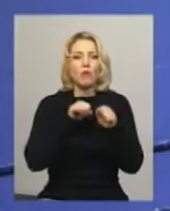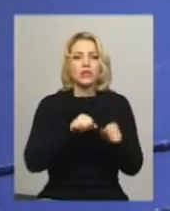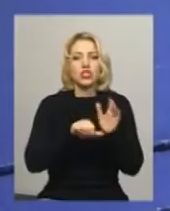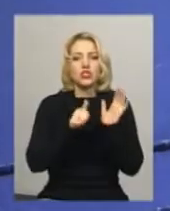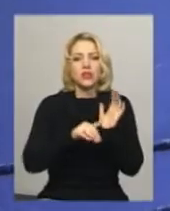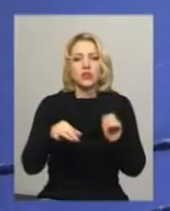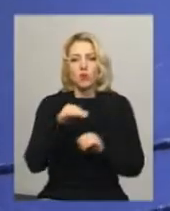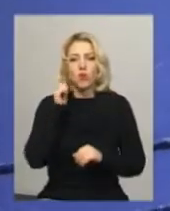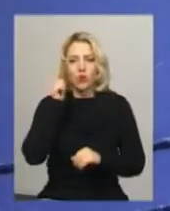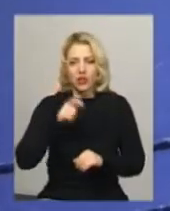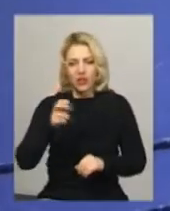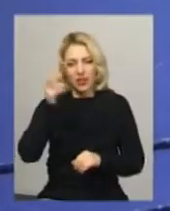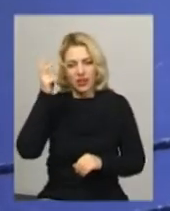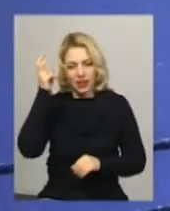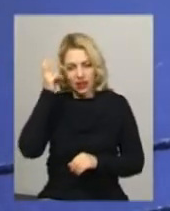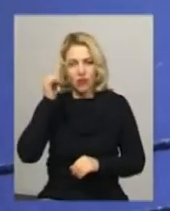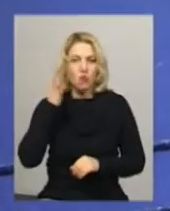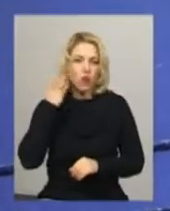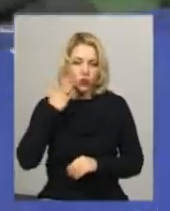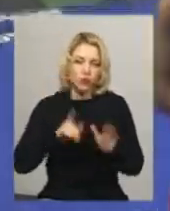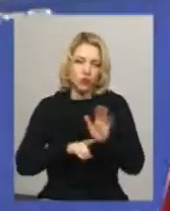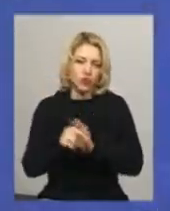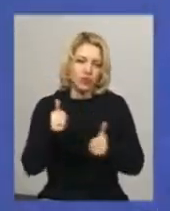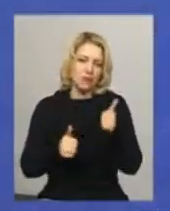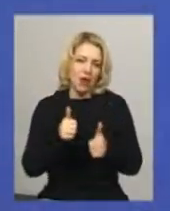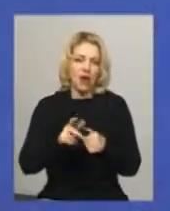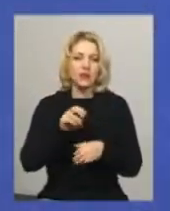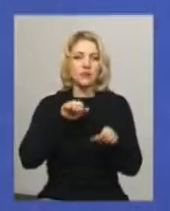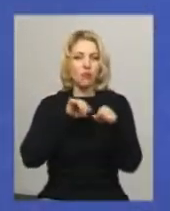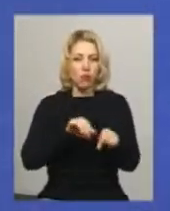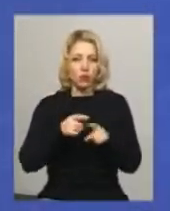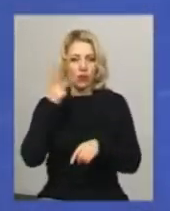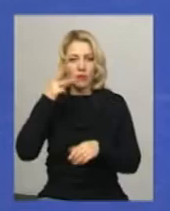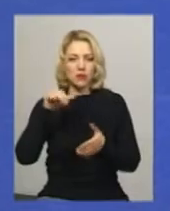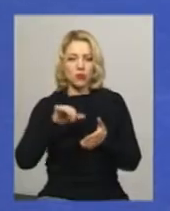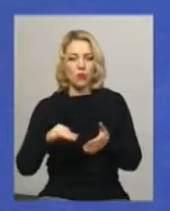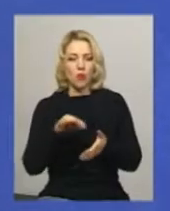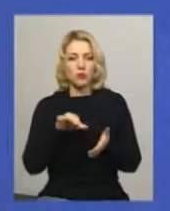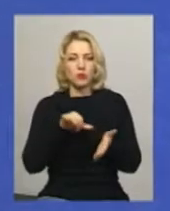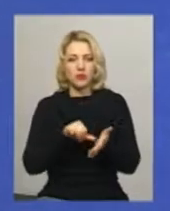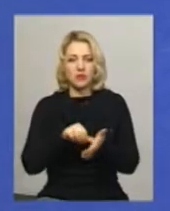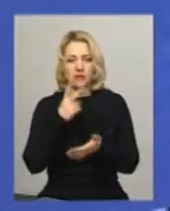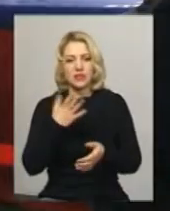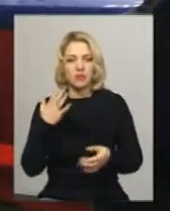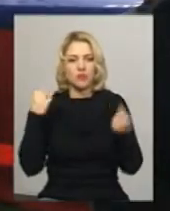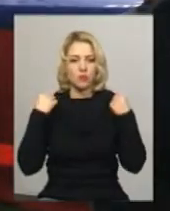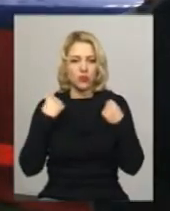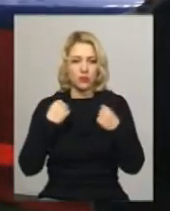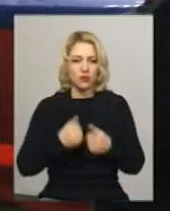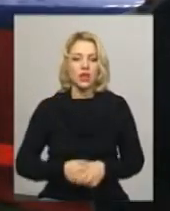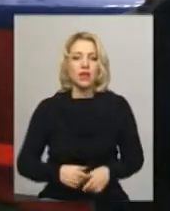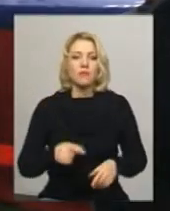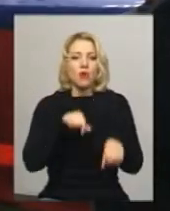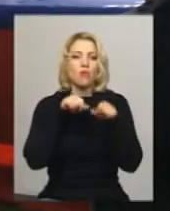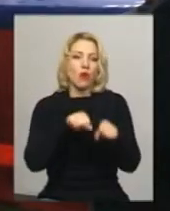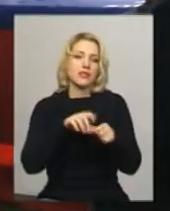16 областей України, Києва та Молдови сьогодні розпочали змагання з боксу. Хмельницьку область представляють 25 спортсменів та спортсменок. Боксерський